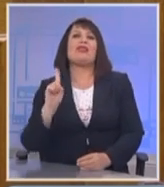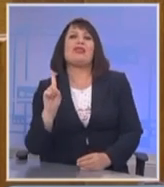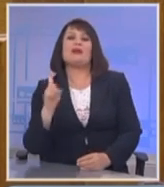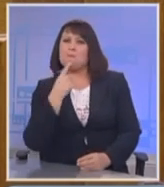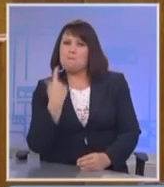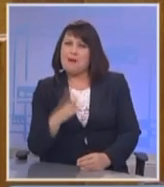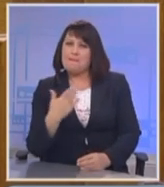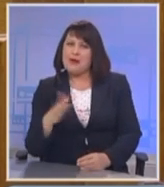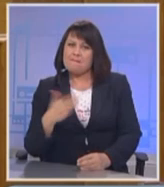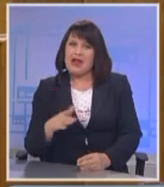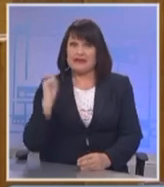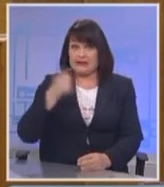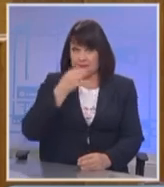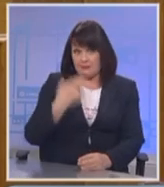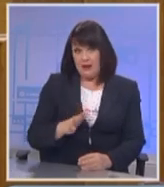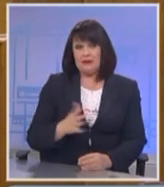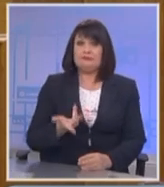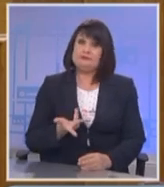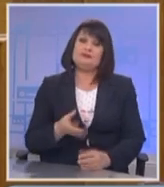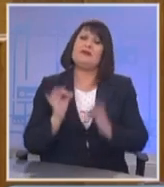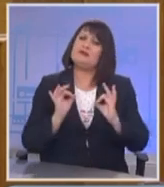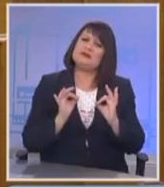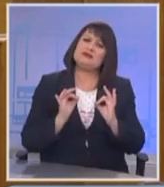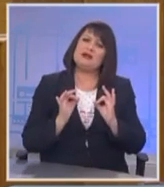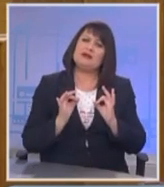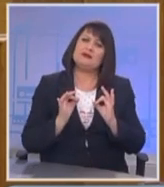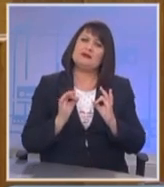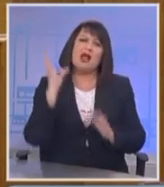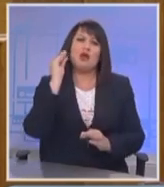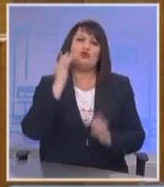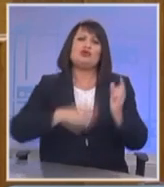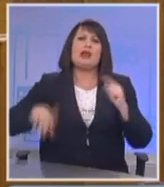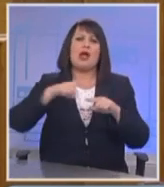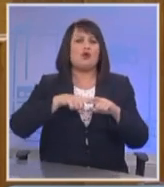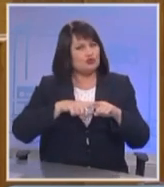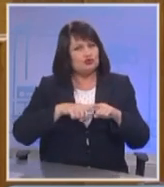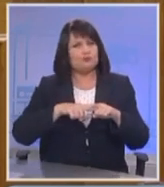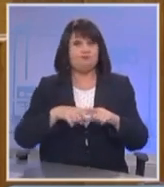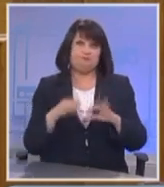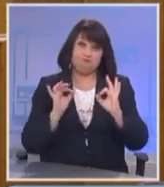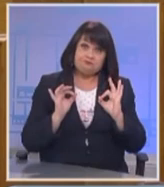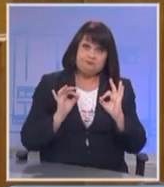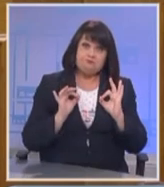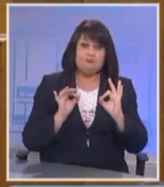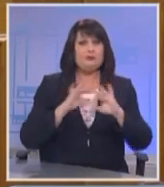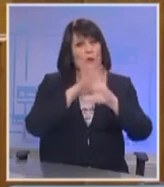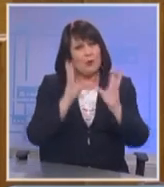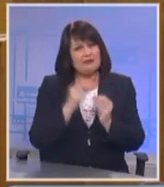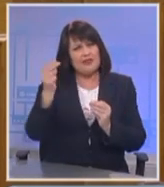υπόλοιπα, είπαμε μόλις χθες, και βεβαίως τα άκουσε ο ελληνικός λαός. Και βέβαια όλα